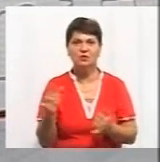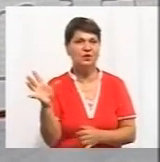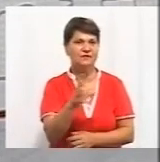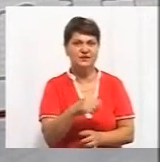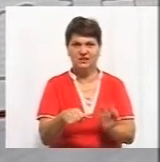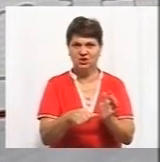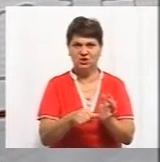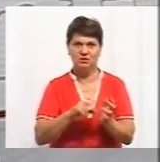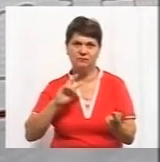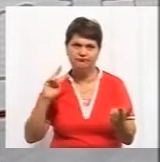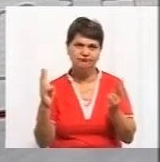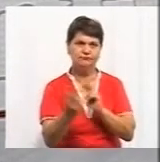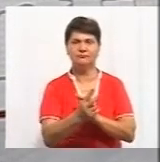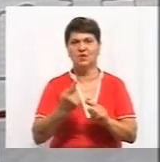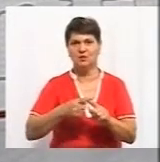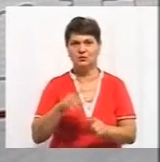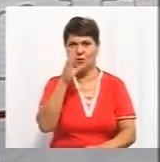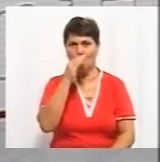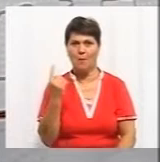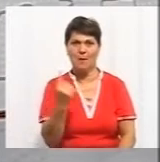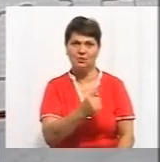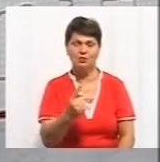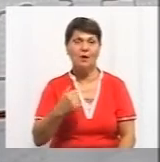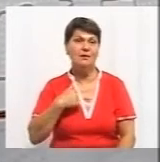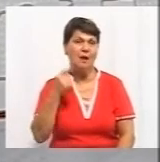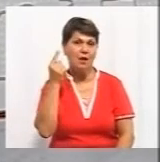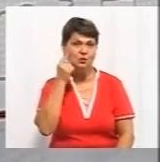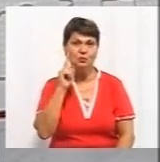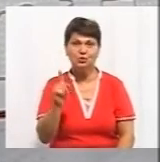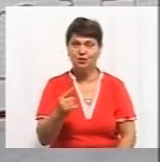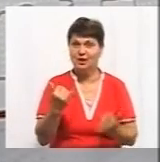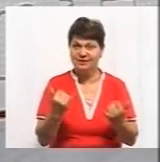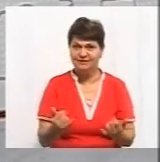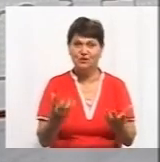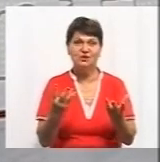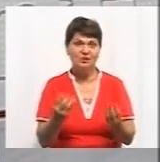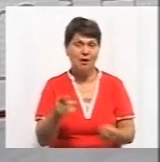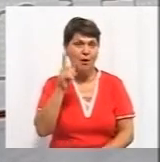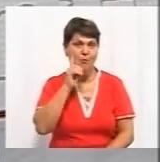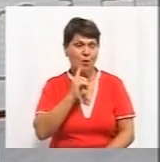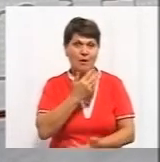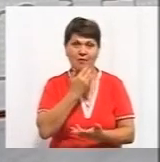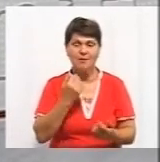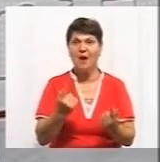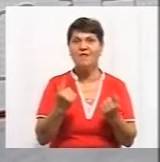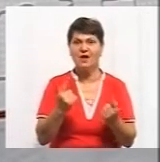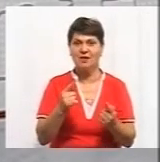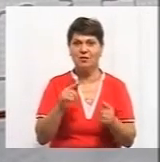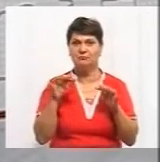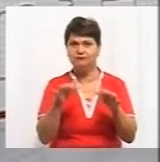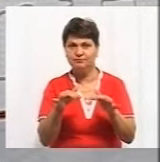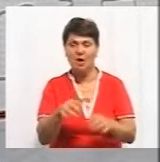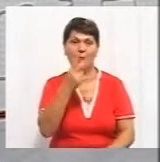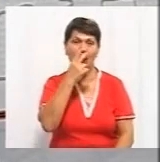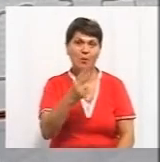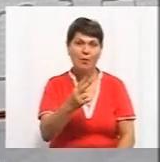машин вже їздять по 7-му маршруту. І я думаю, що на сьогоднішній день поки нема такої великої загрузки.